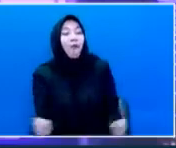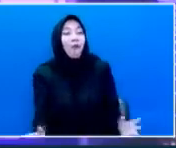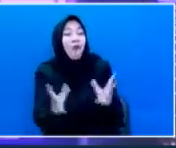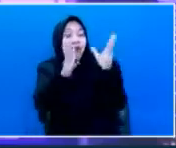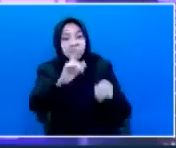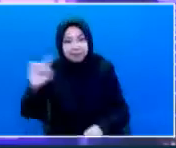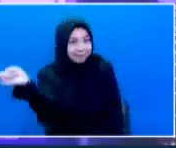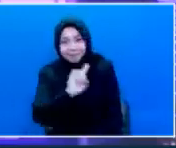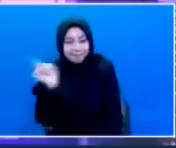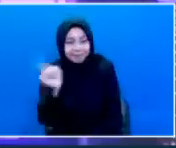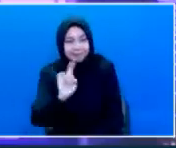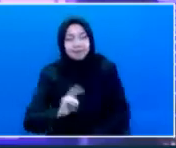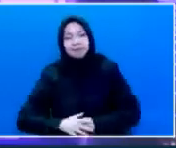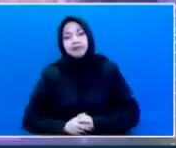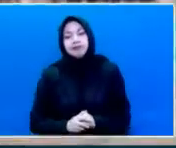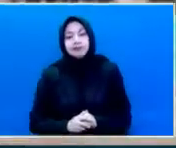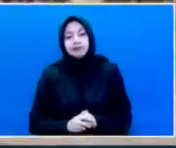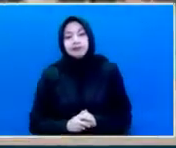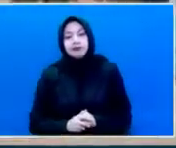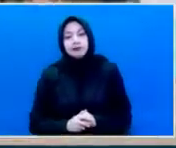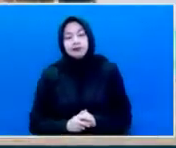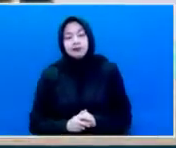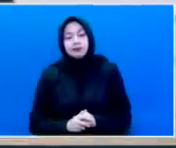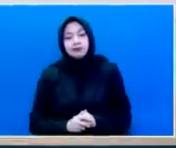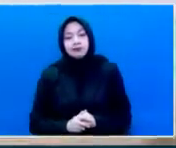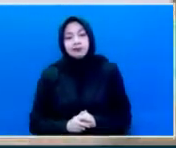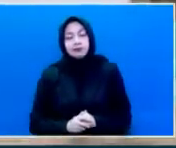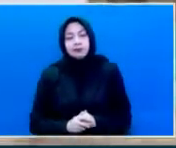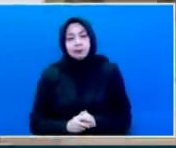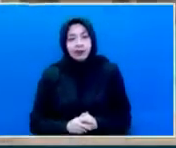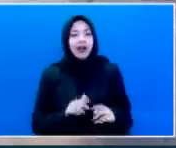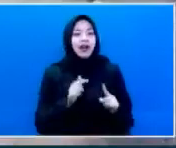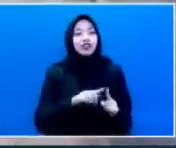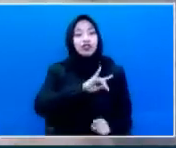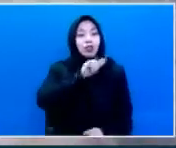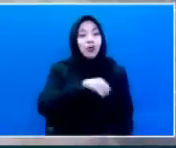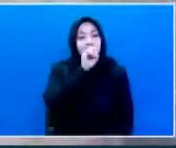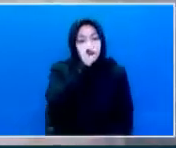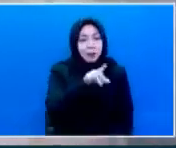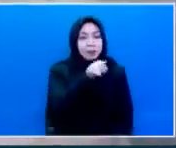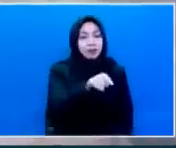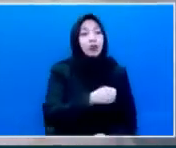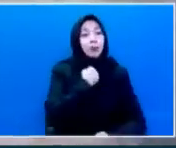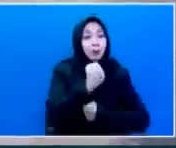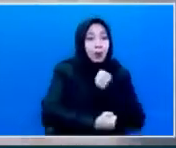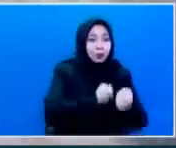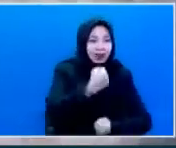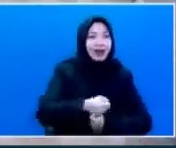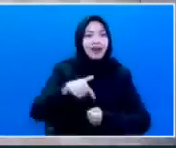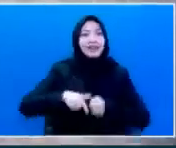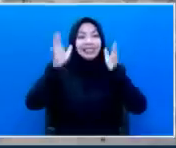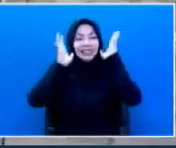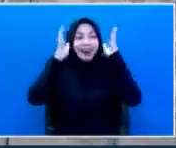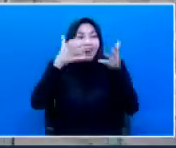untuk menjadi semakin panas awalnya Joko Widodo meminta para pengusaha untuk tidak takut untuk berinvestasi di